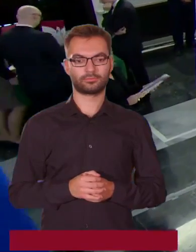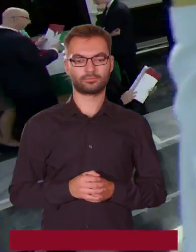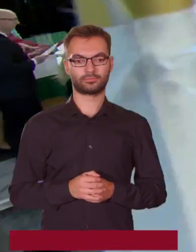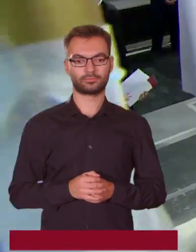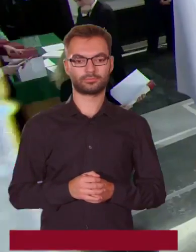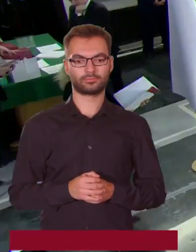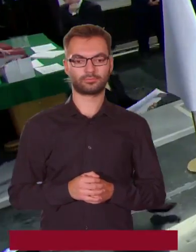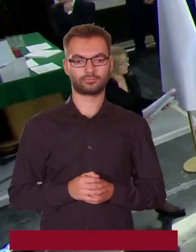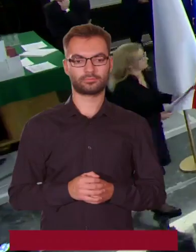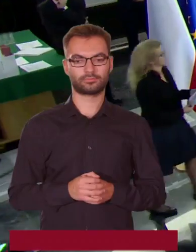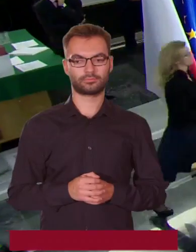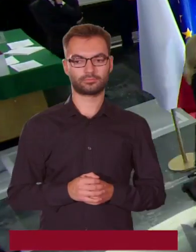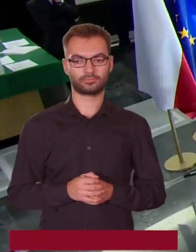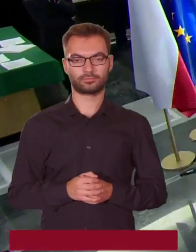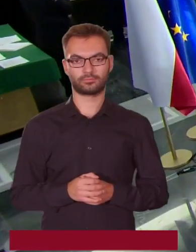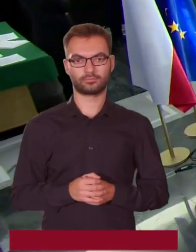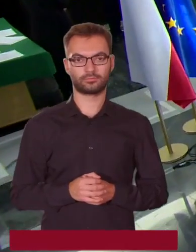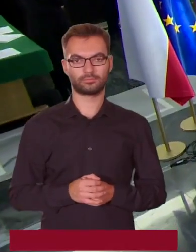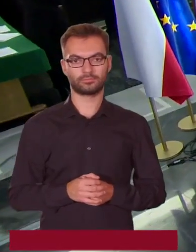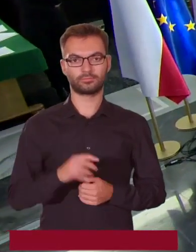Poproszę pana Jacka Boguckiego.